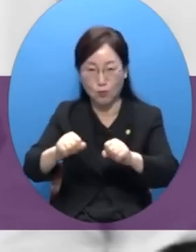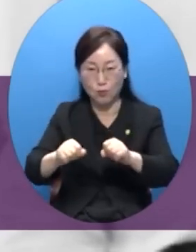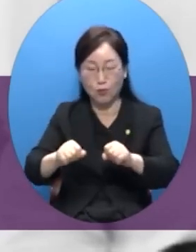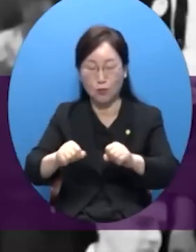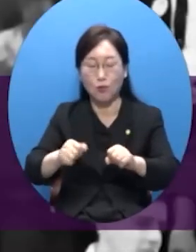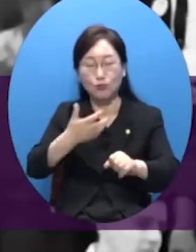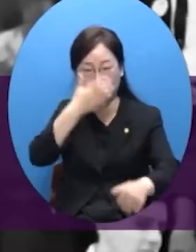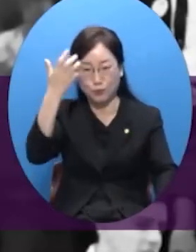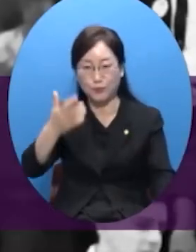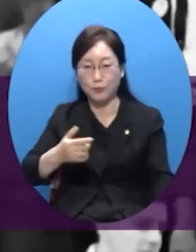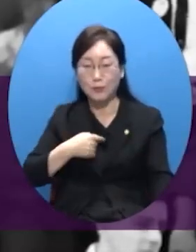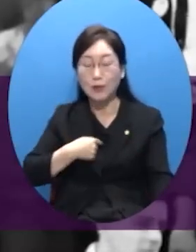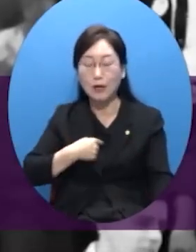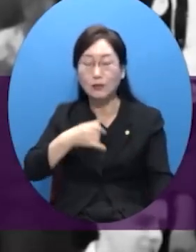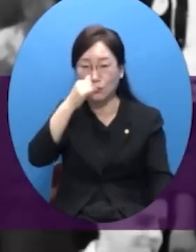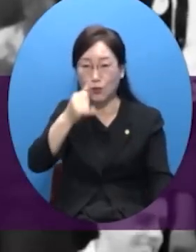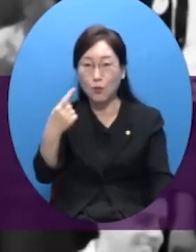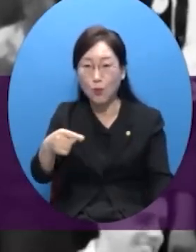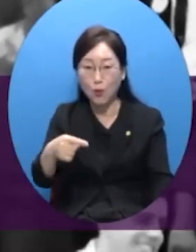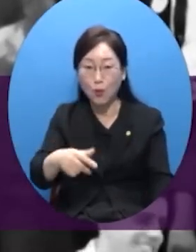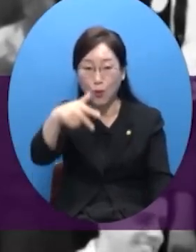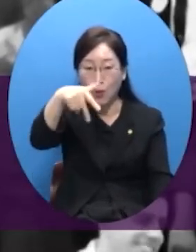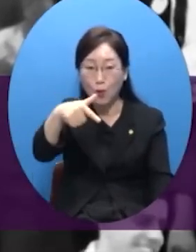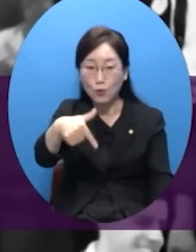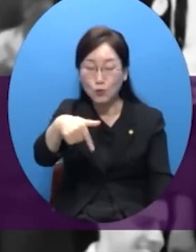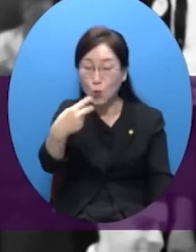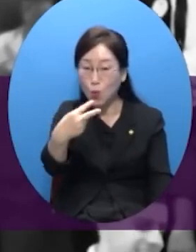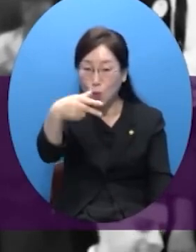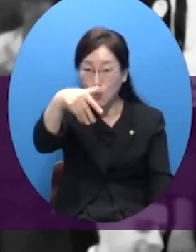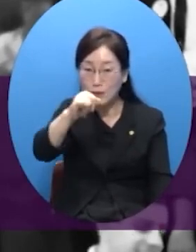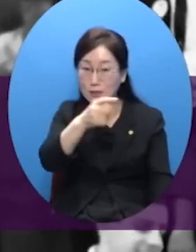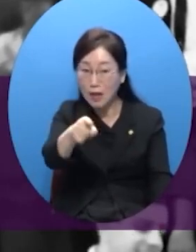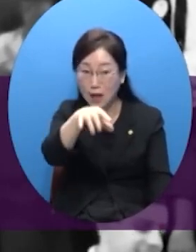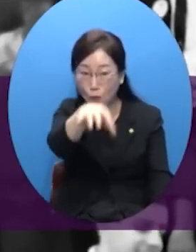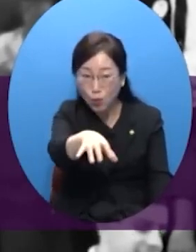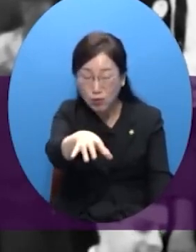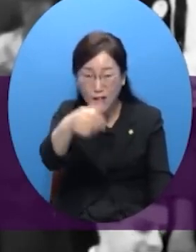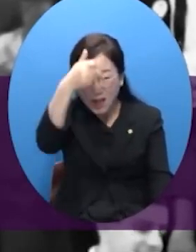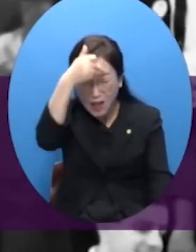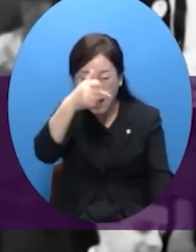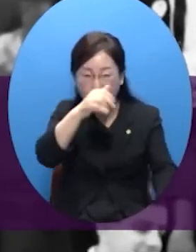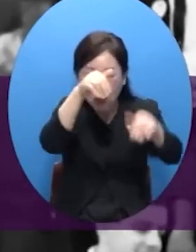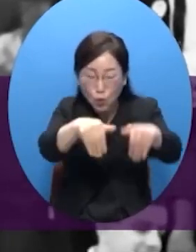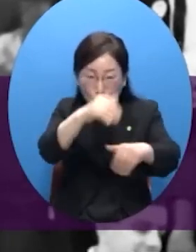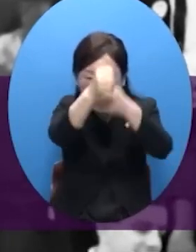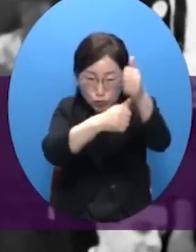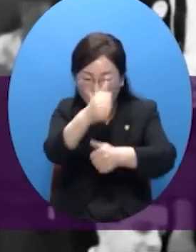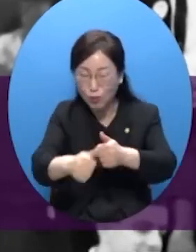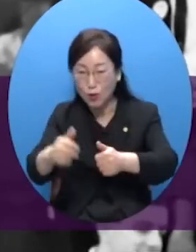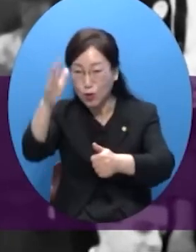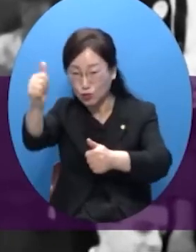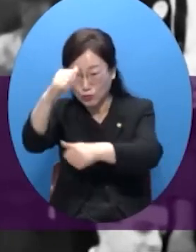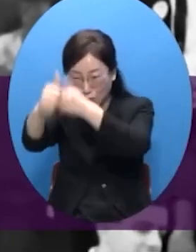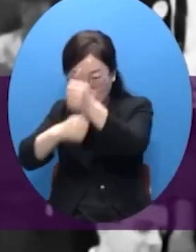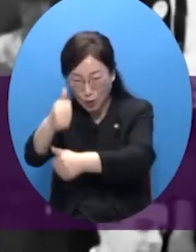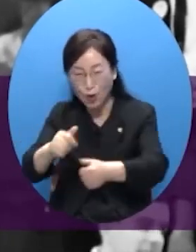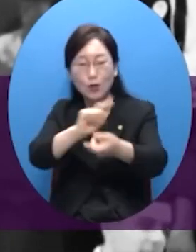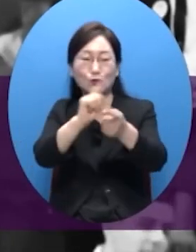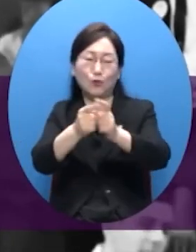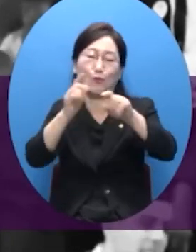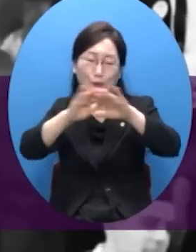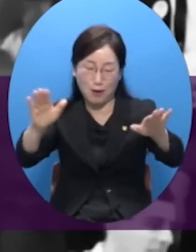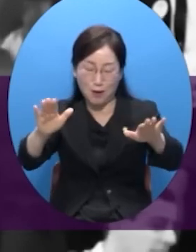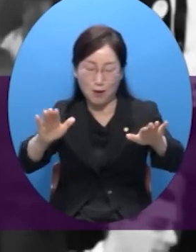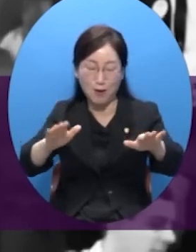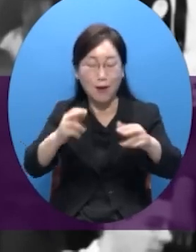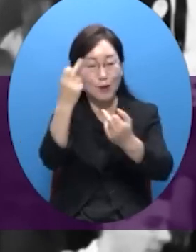나에게 꿈이 있습니다. 언젠가는 조자의 붉은 언덕 위에 옛 노예의 후손들과 옛 주인의 후손들이 형제 사랑으로 식탁에